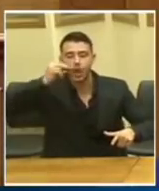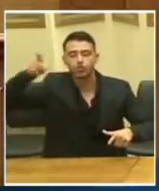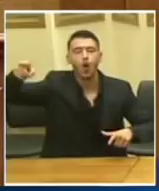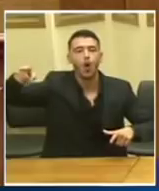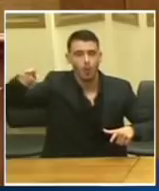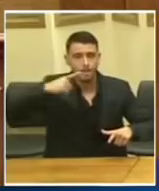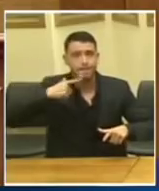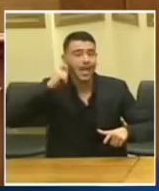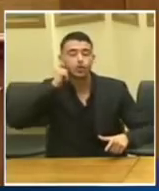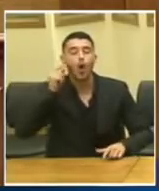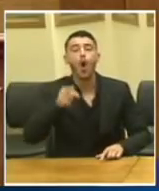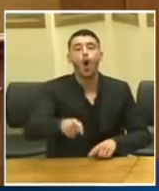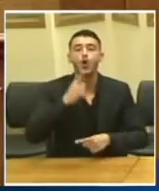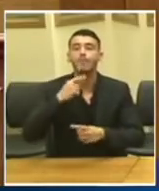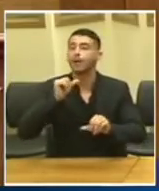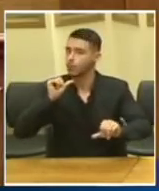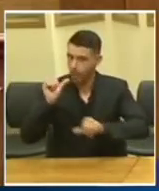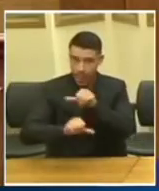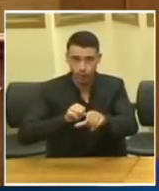σκοπίμως μέχρι σήμερα